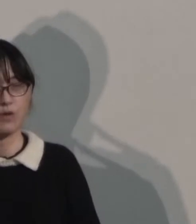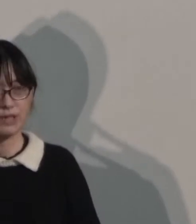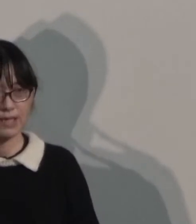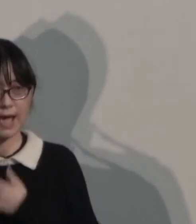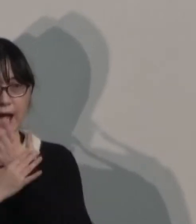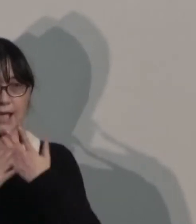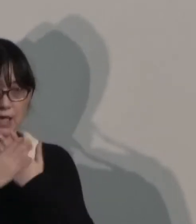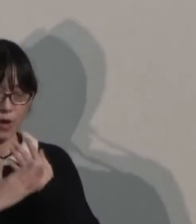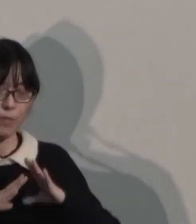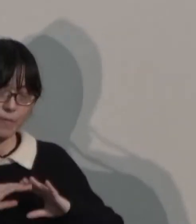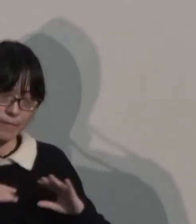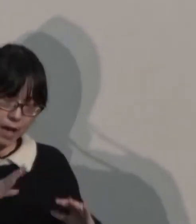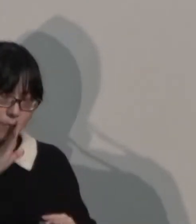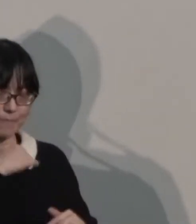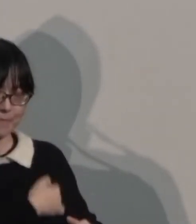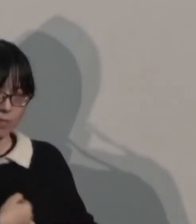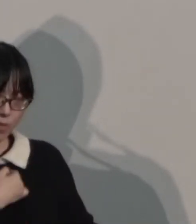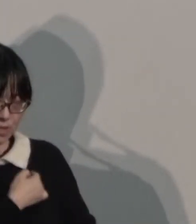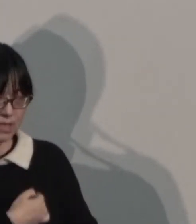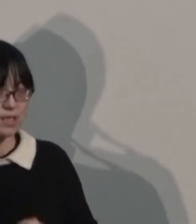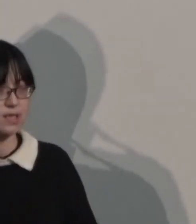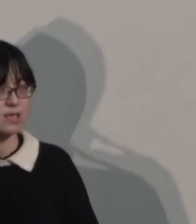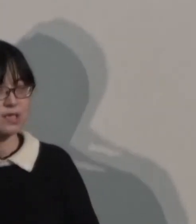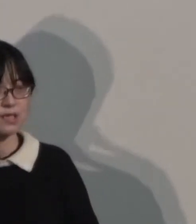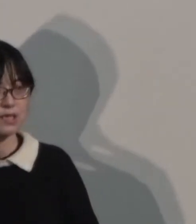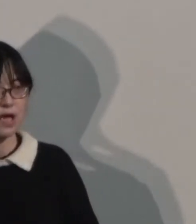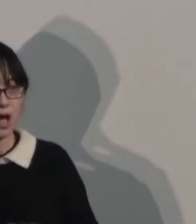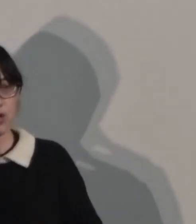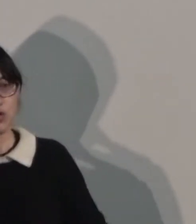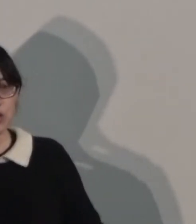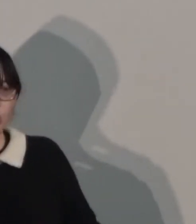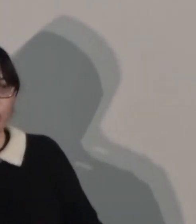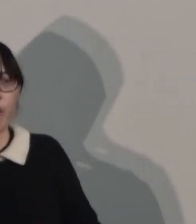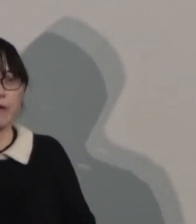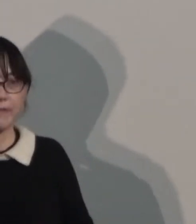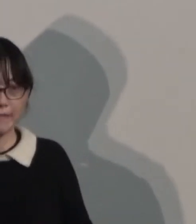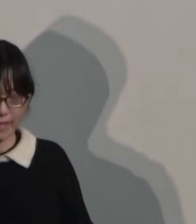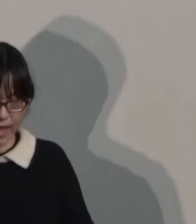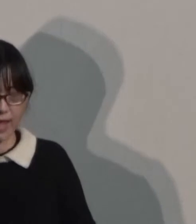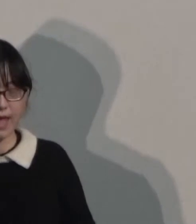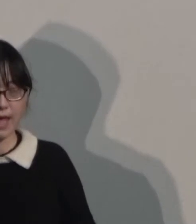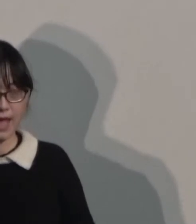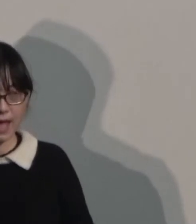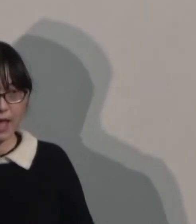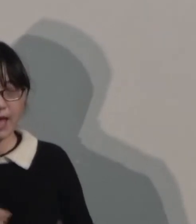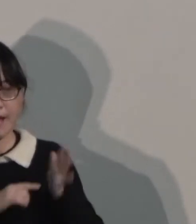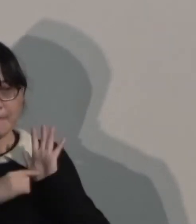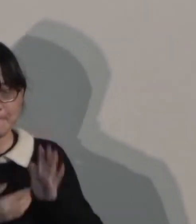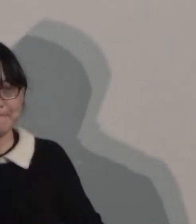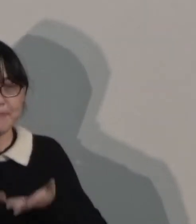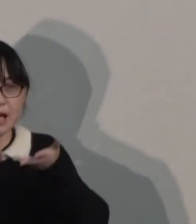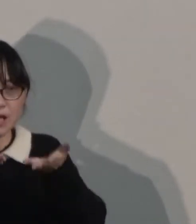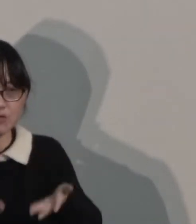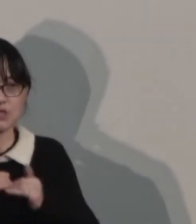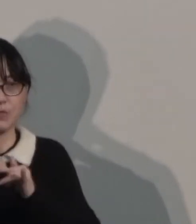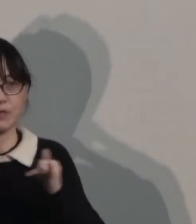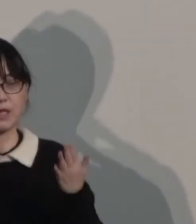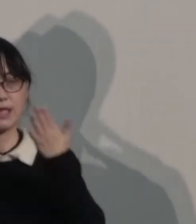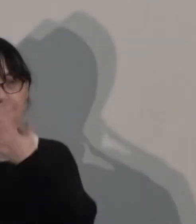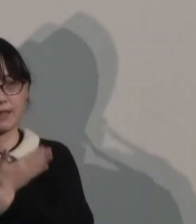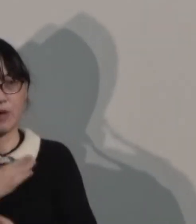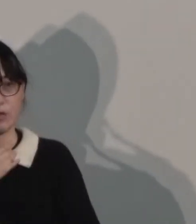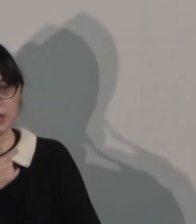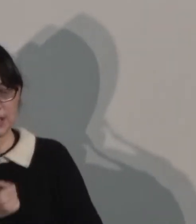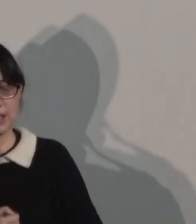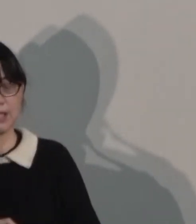愛や思いやりや真心を勇気を持って差し出す人になってください。すること